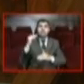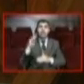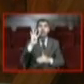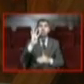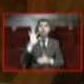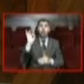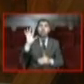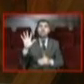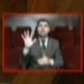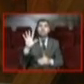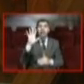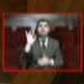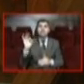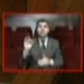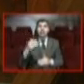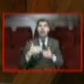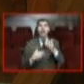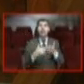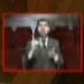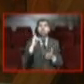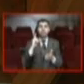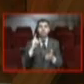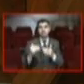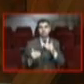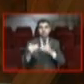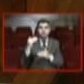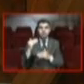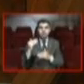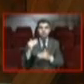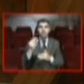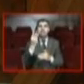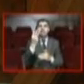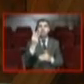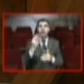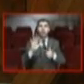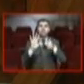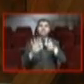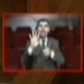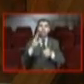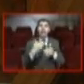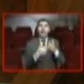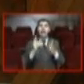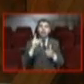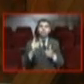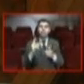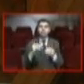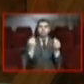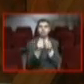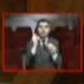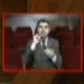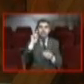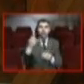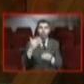الان ولست مئة وخمسة عشر الف والحمد لله ما تزلش الاقتضاد ما تزلش دغطاء الاساتي ده